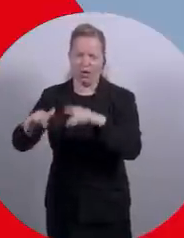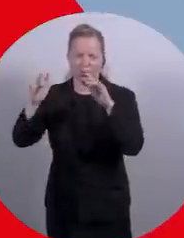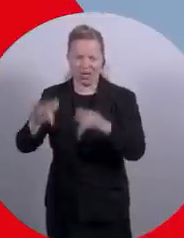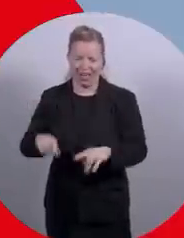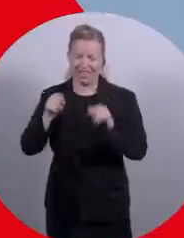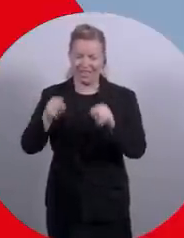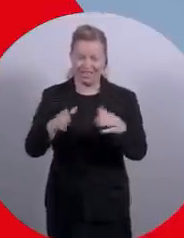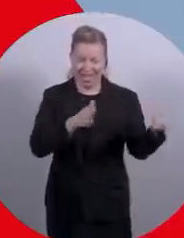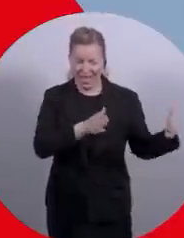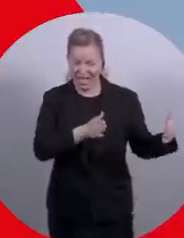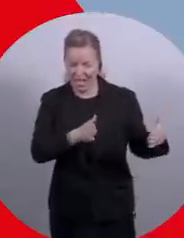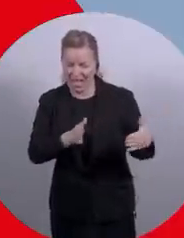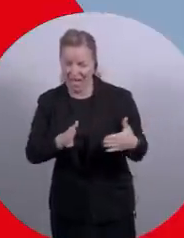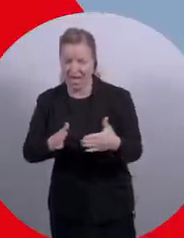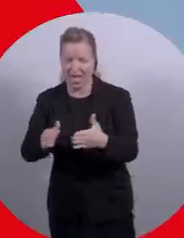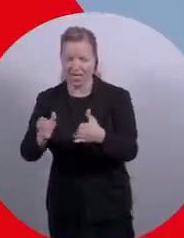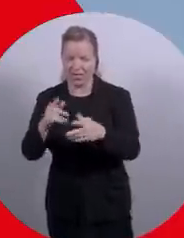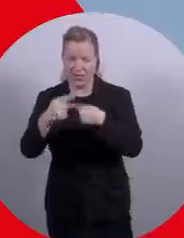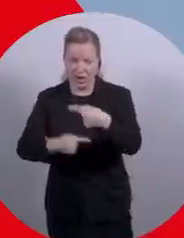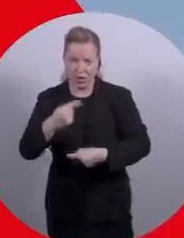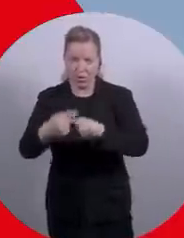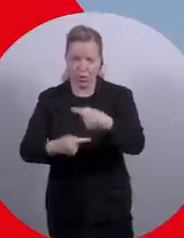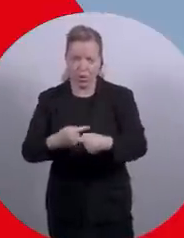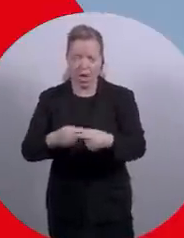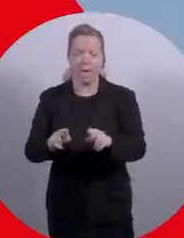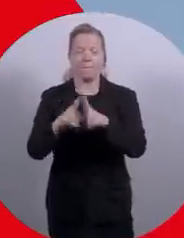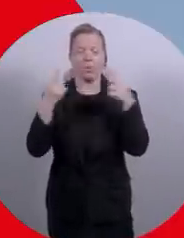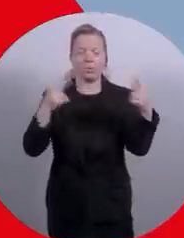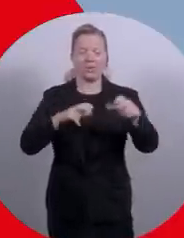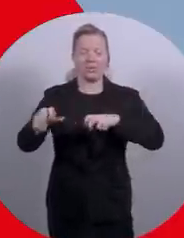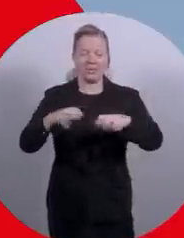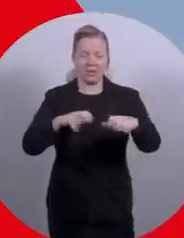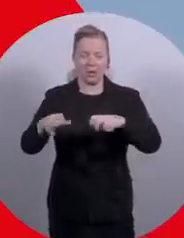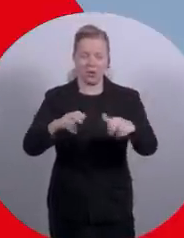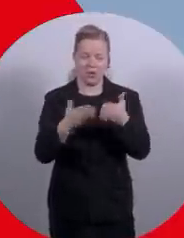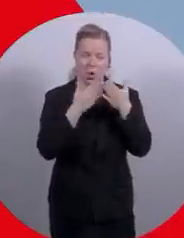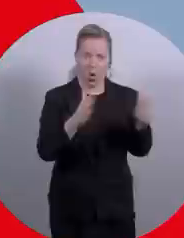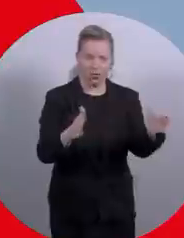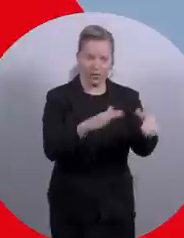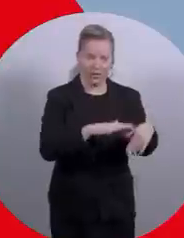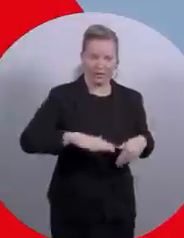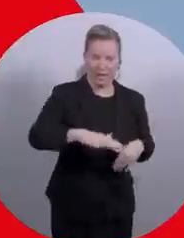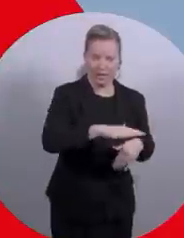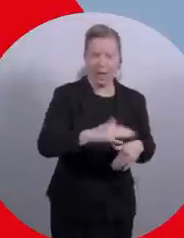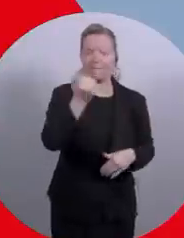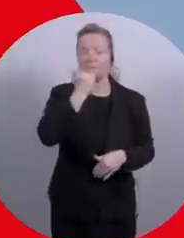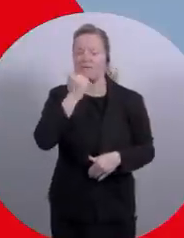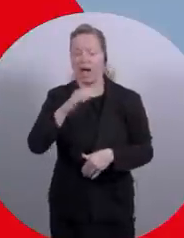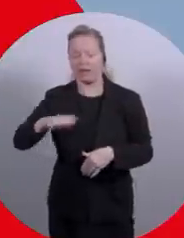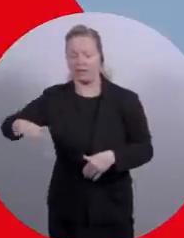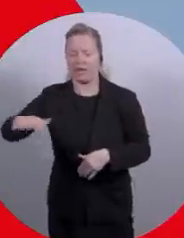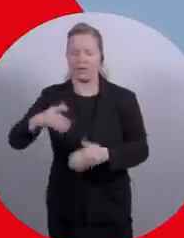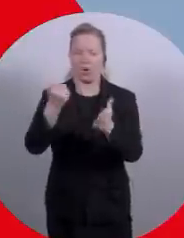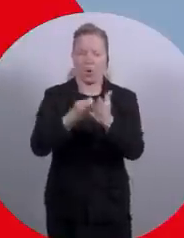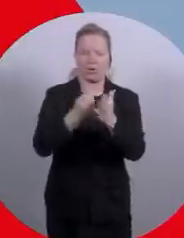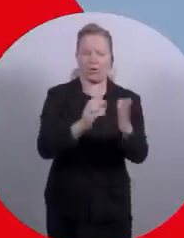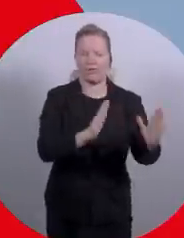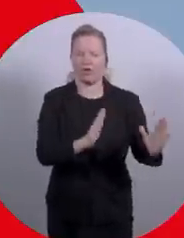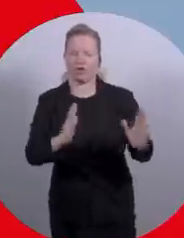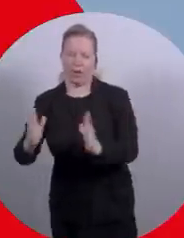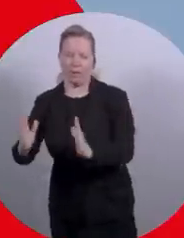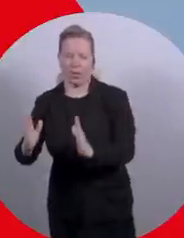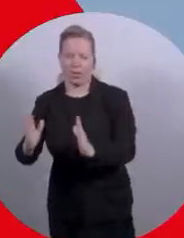der kostenverschiebung der Bundesregierung vom öffentlichen Sektor in den privaten Sektor dass jeder